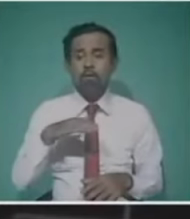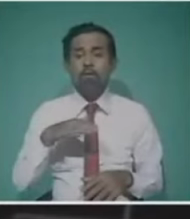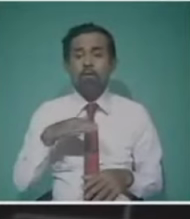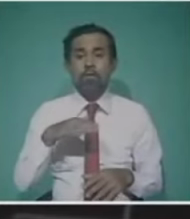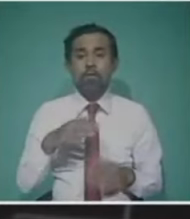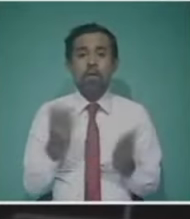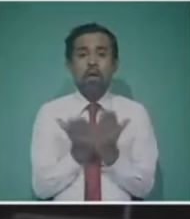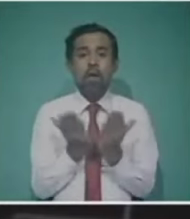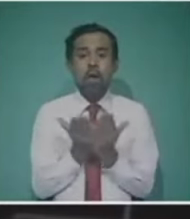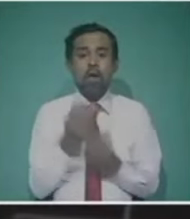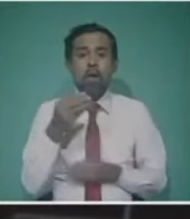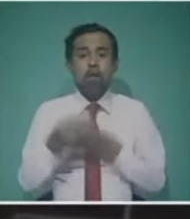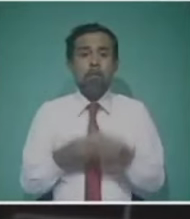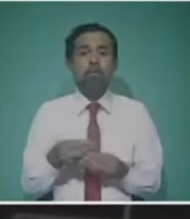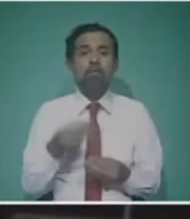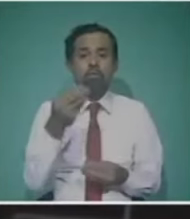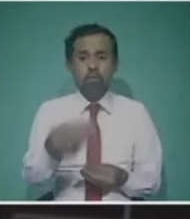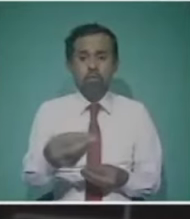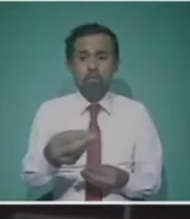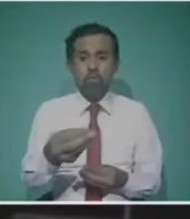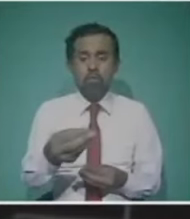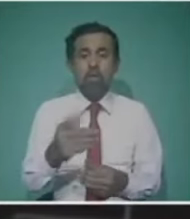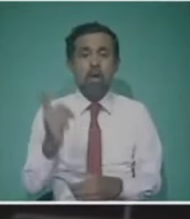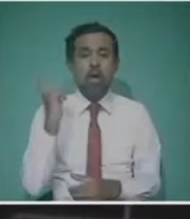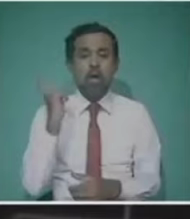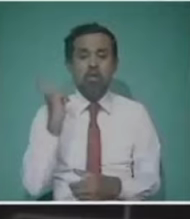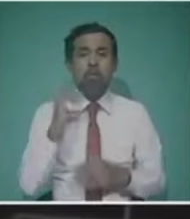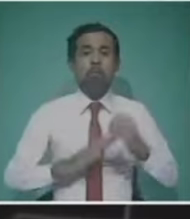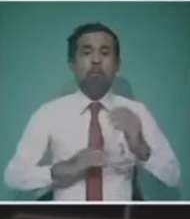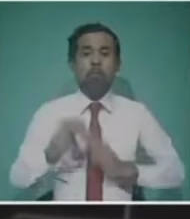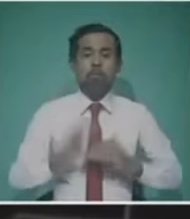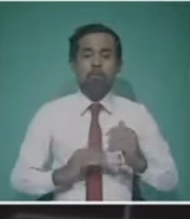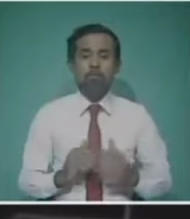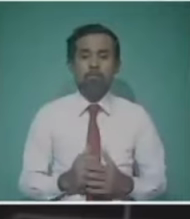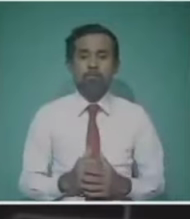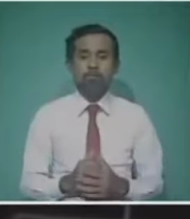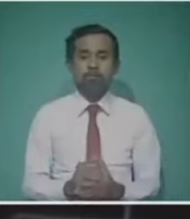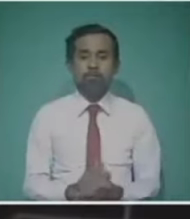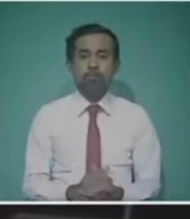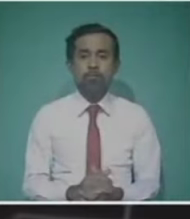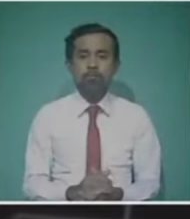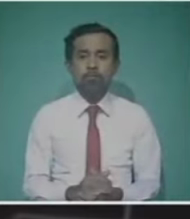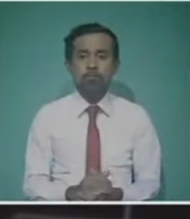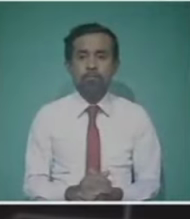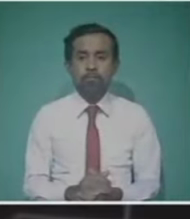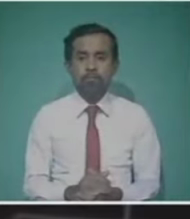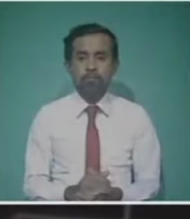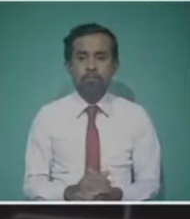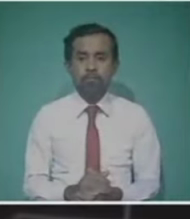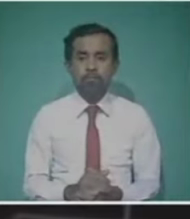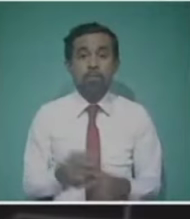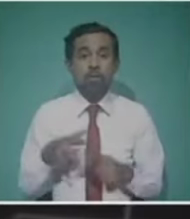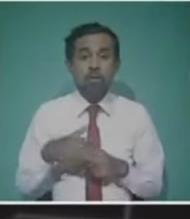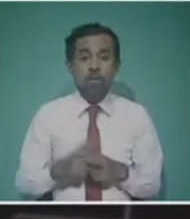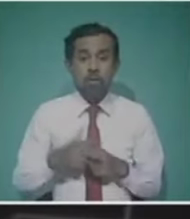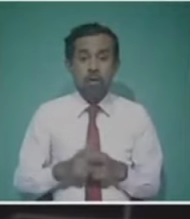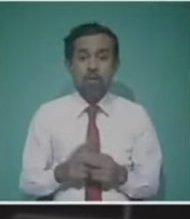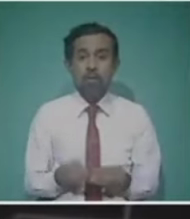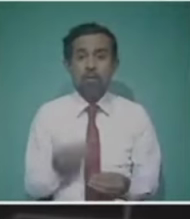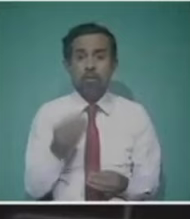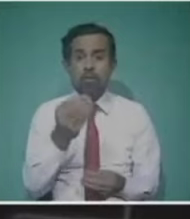யுத்த காலத்திலே படையினர் பயன்படுத்தினார்கள். அந்த அச்சுக்கூட்டு தாவனத்துடைய கட்டிடங்களை அழித்து